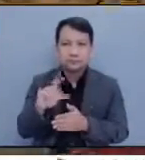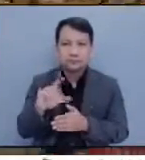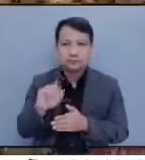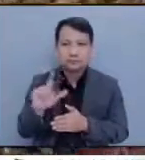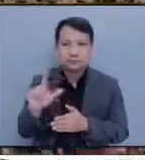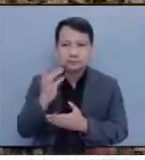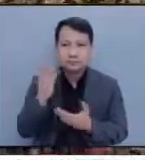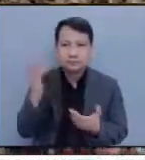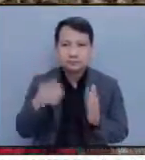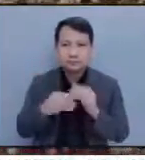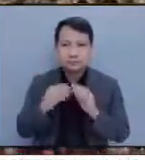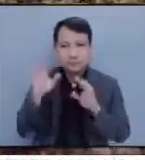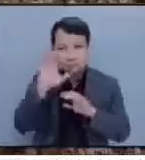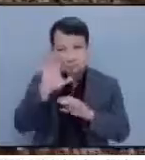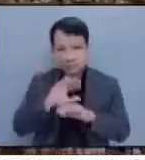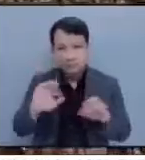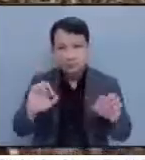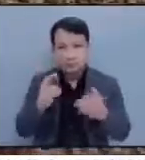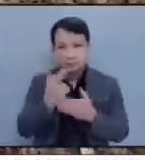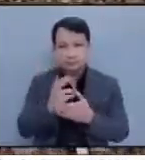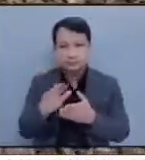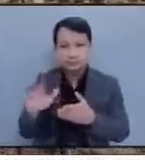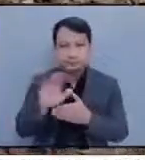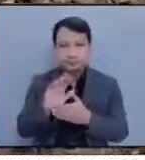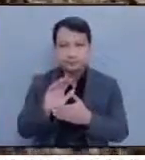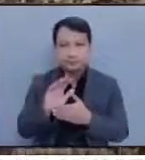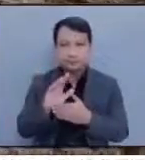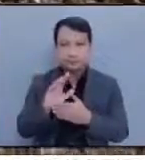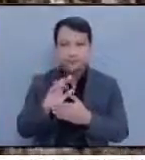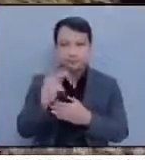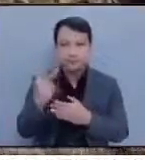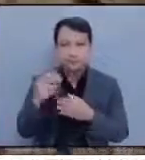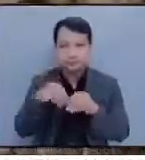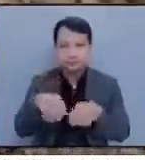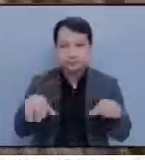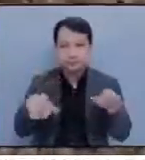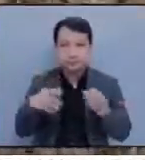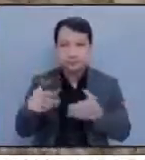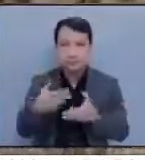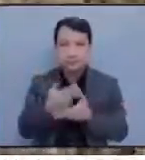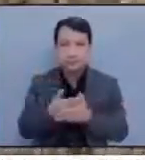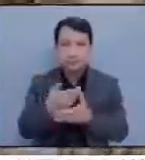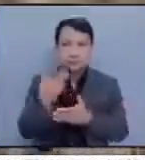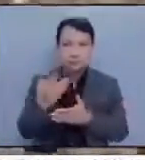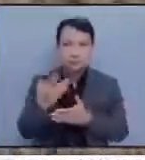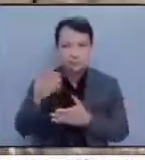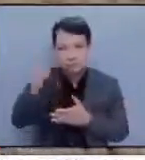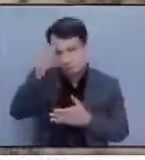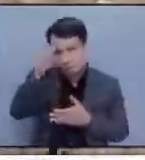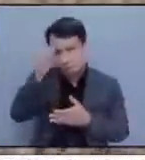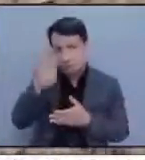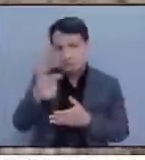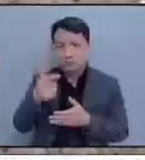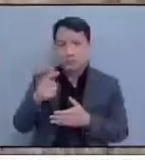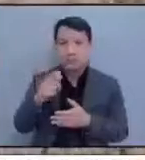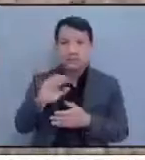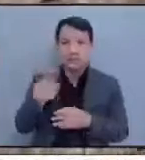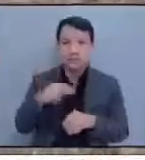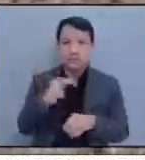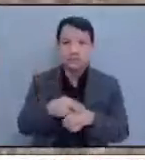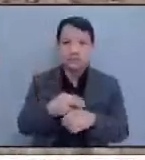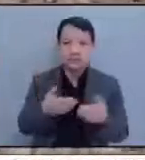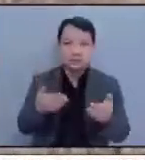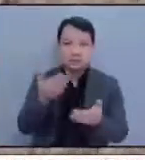ang search and rescue operations sa isa pang nawawalang pasahero. 4 na Indian at 2 German nationals ang nakasakay sa